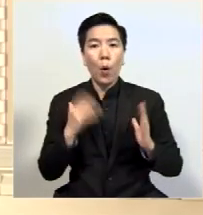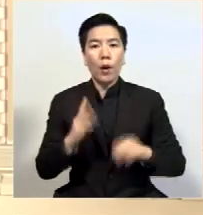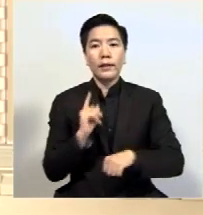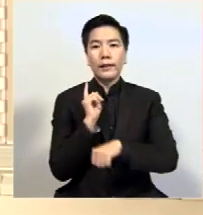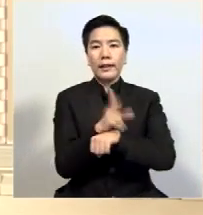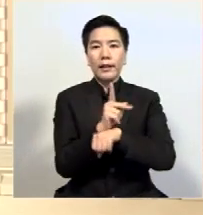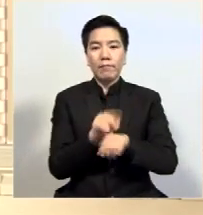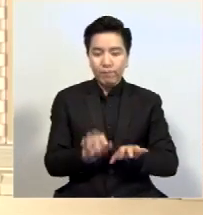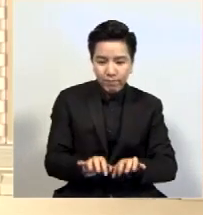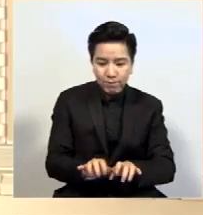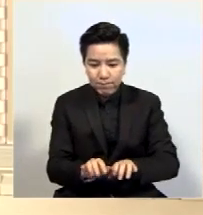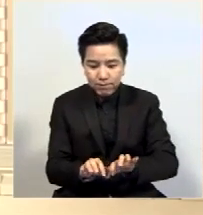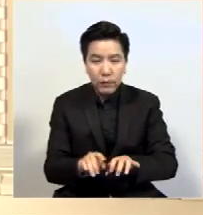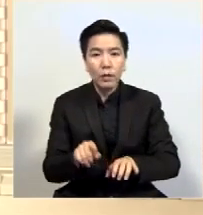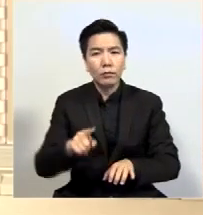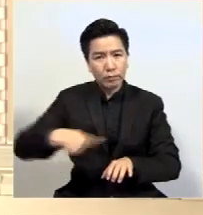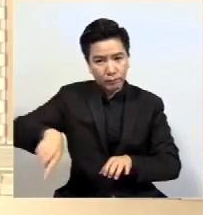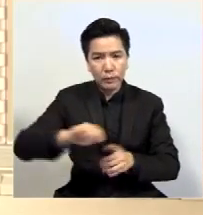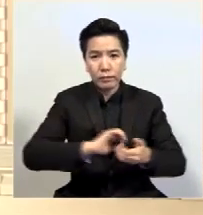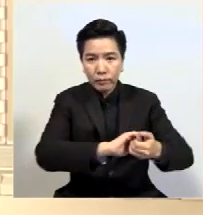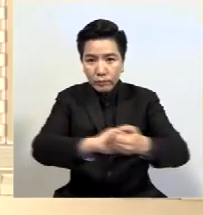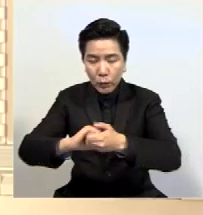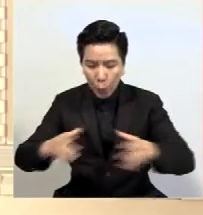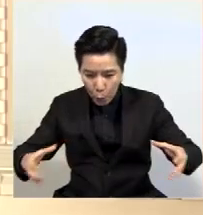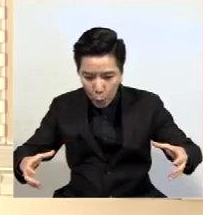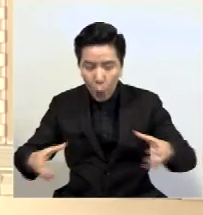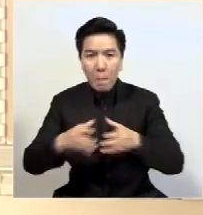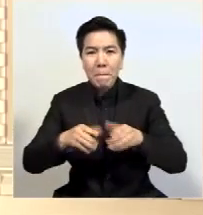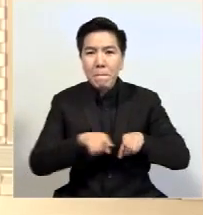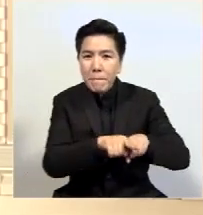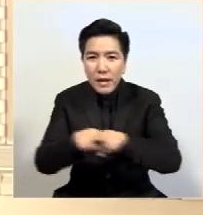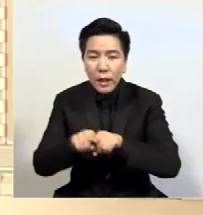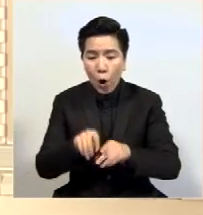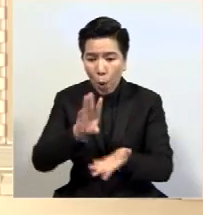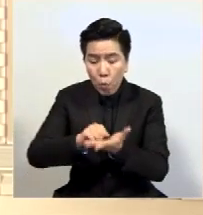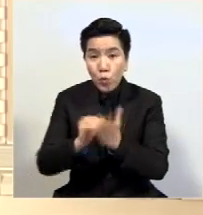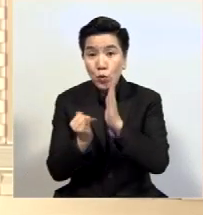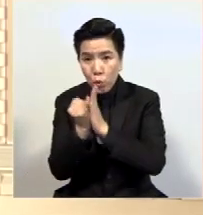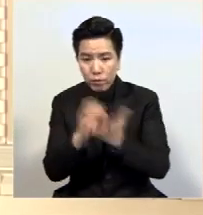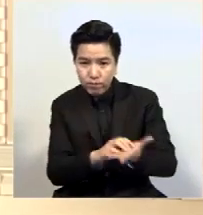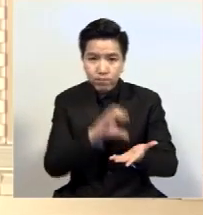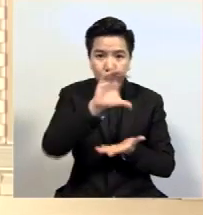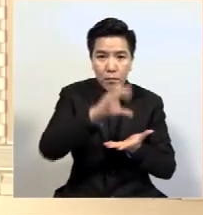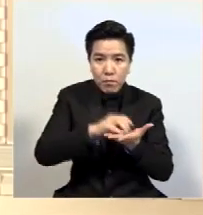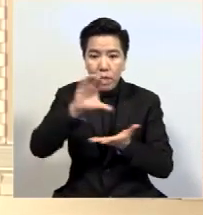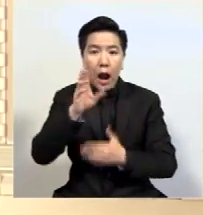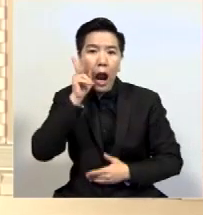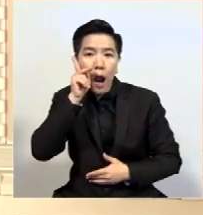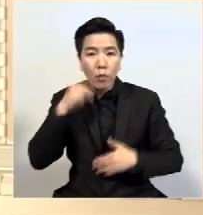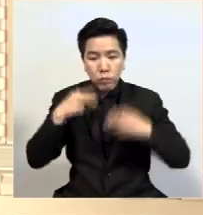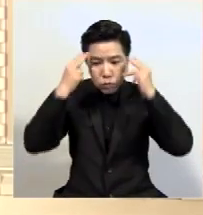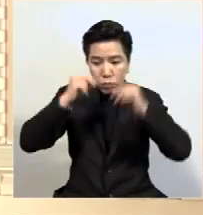ซเชียลมีเดียทุกท่านพวกเราคือทีมเดียวกันทุกท่านสามารถจะร่วมแชร์ข้อมูลที่ถูกต้องจากการแถลงประจ